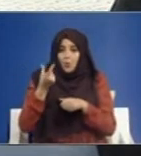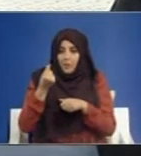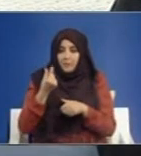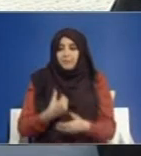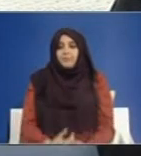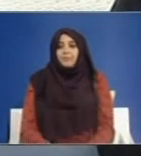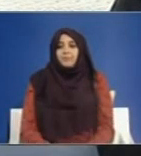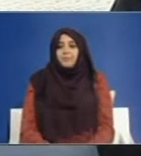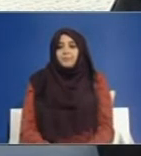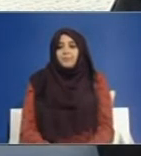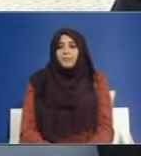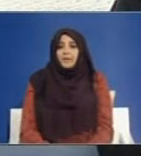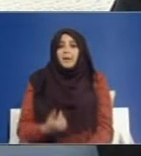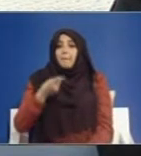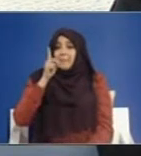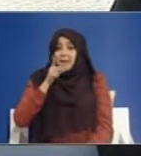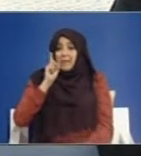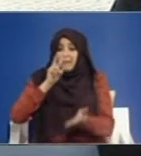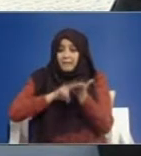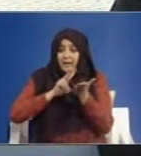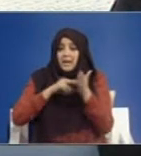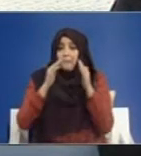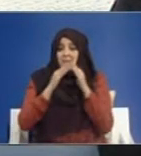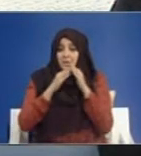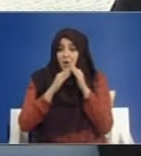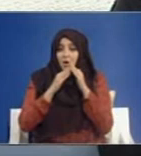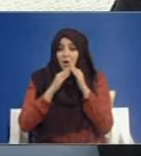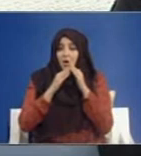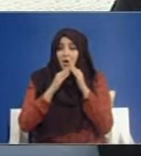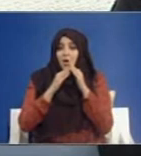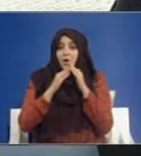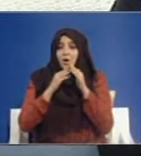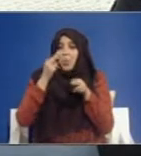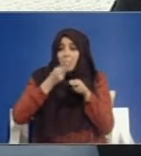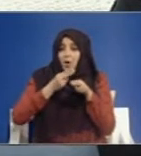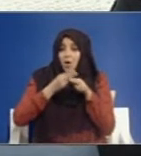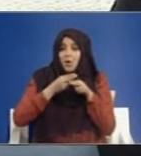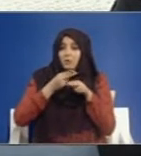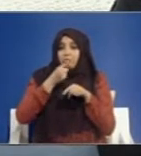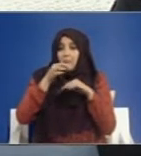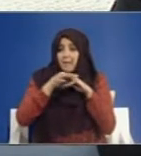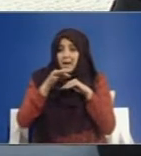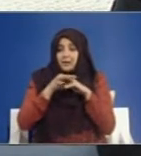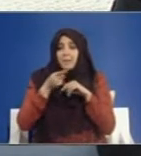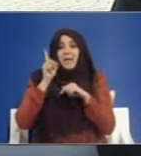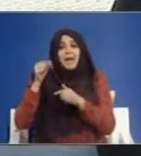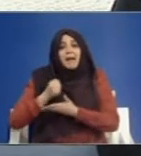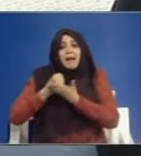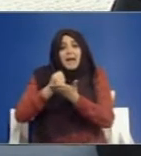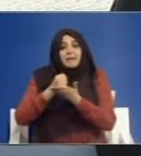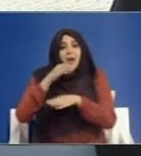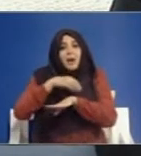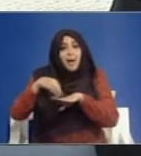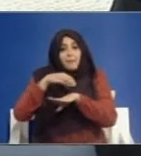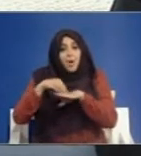بصح هي في الحقيقه الدار على اسمه بصح انا اللي ضمنته في البنك عطيت له الدراهم باش خلصها وكل. ايه اه